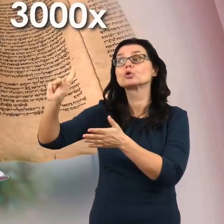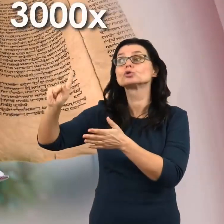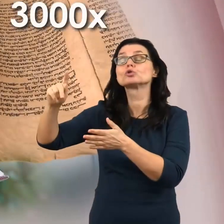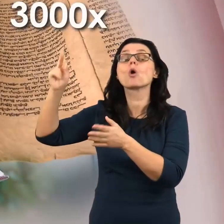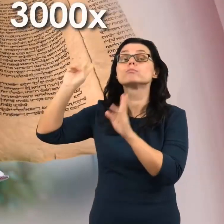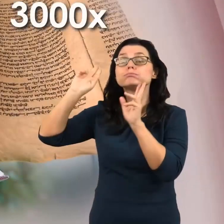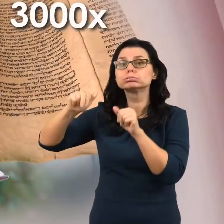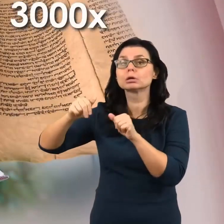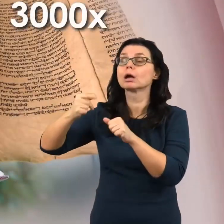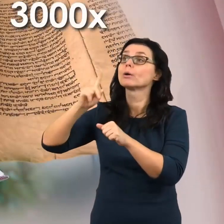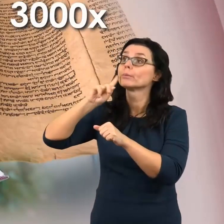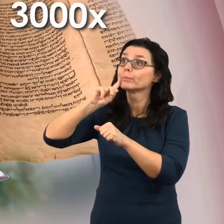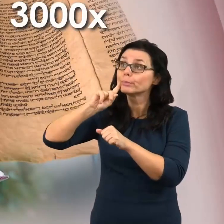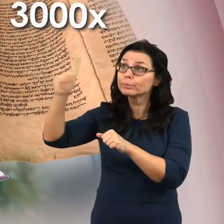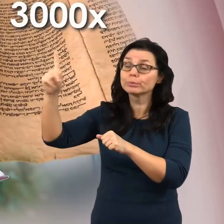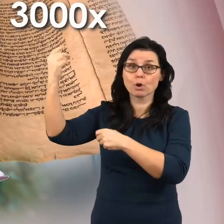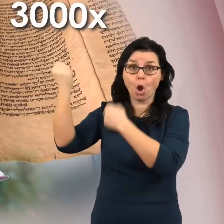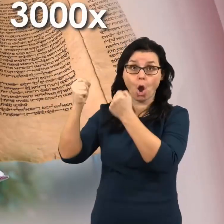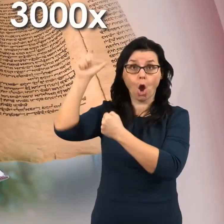hospodin.